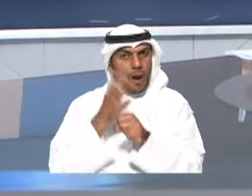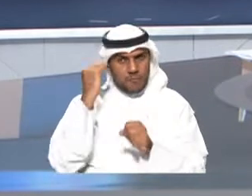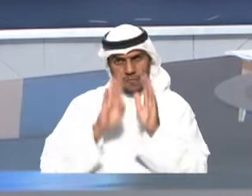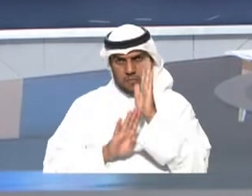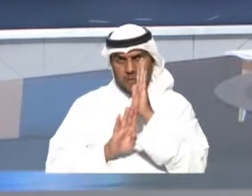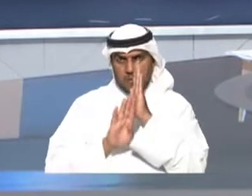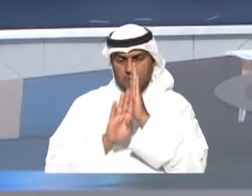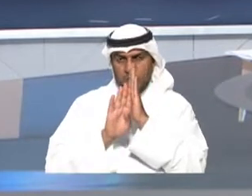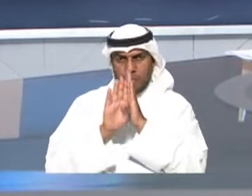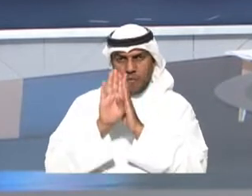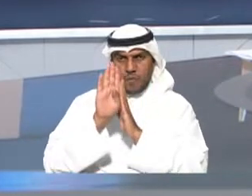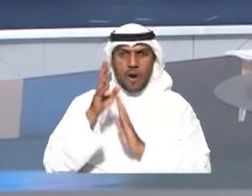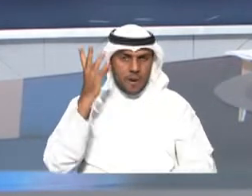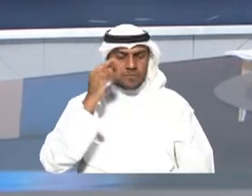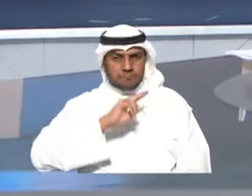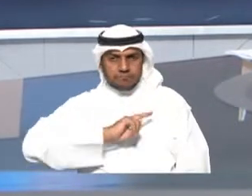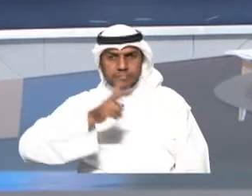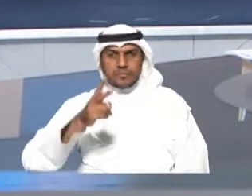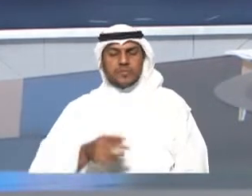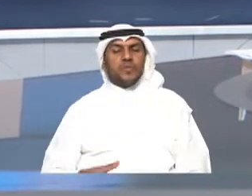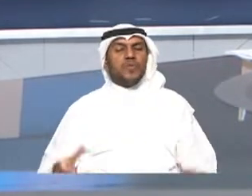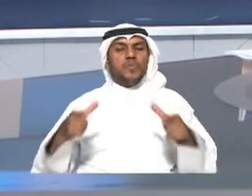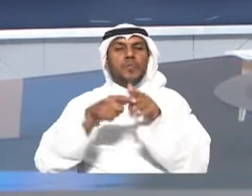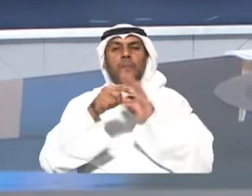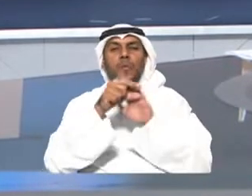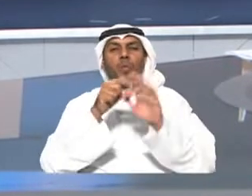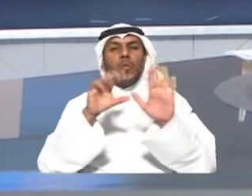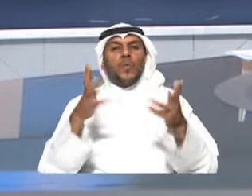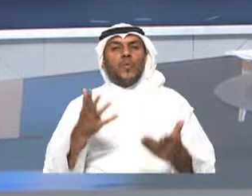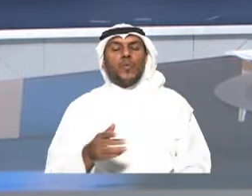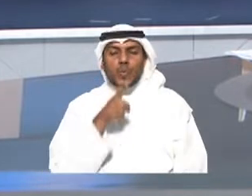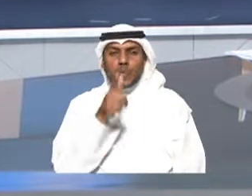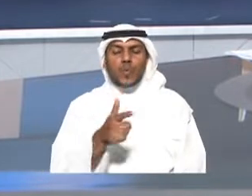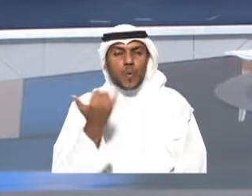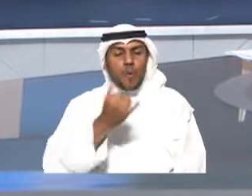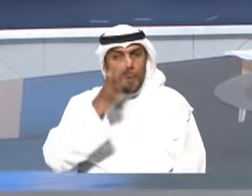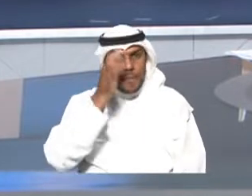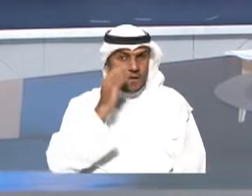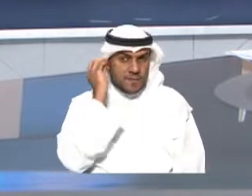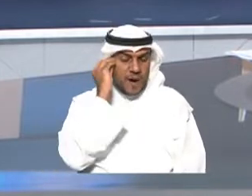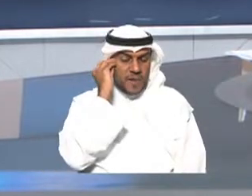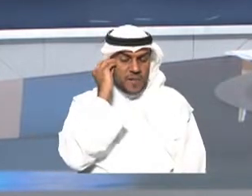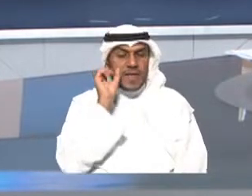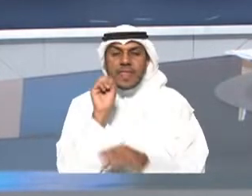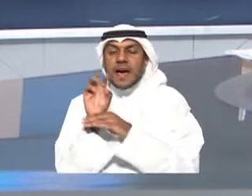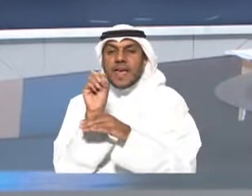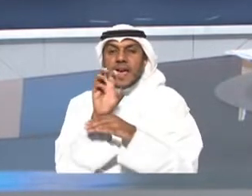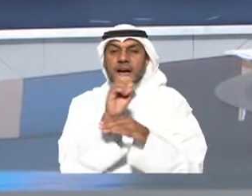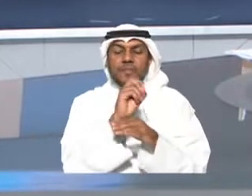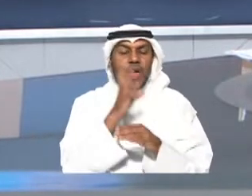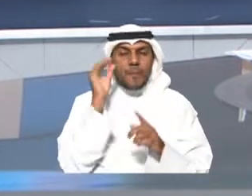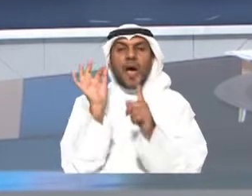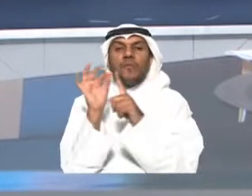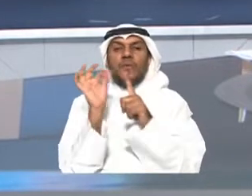أيضا الوزير أن من ضمن المواضيع التي ستتم مناقشتها في الاجتماع دور السياسات التعليمية في تحقيق الهدف